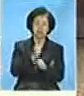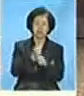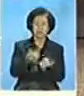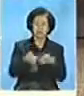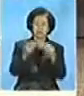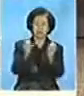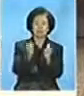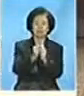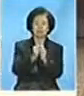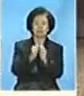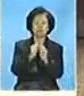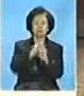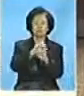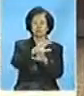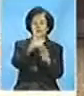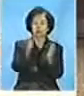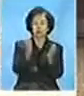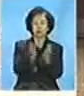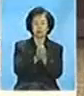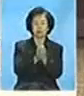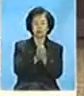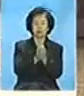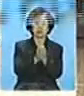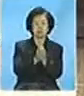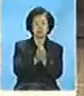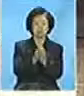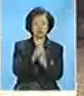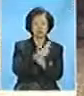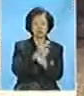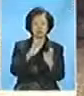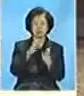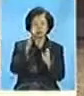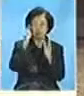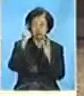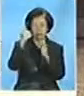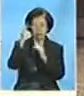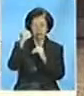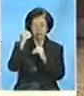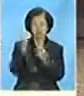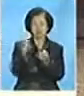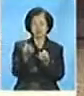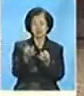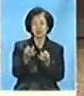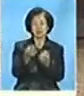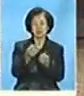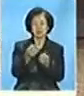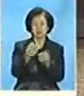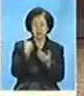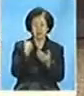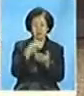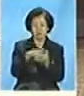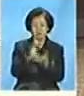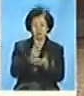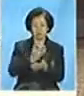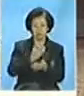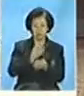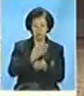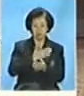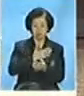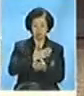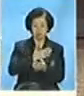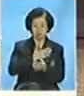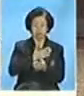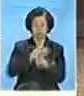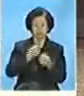มแล้วก็ไม่ได้หวังอะไรที่จะเป็นผลประโยชน์ส่วนตัวความสุขที่ผ